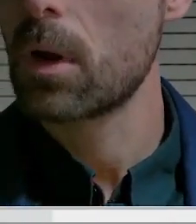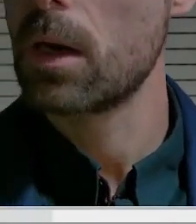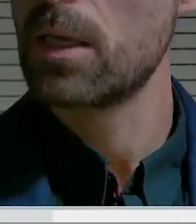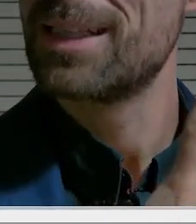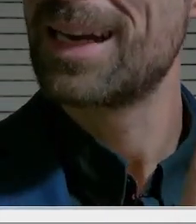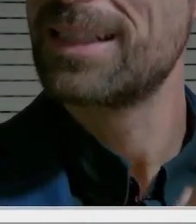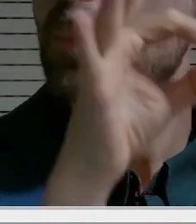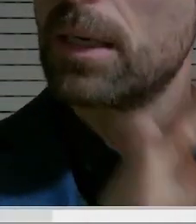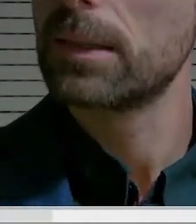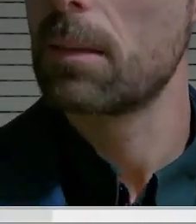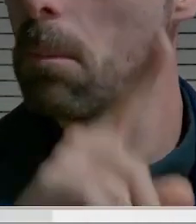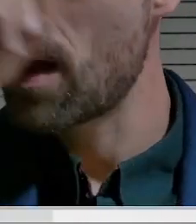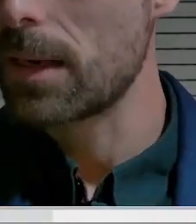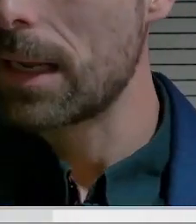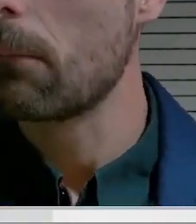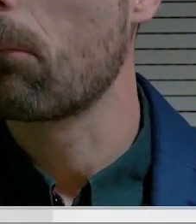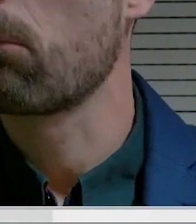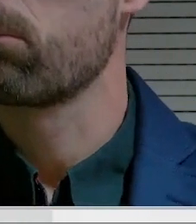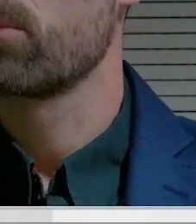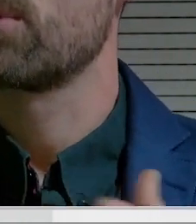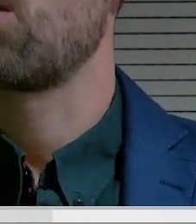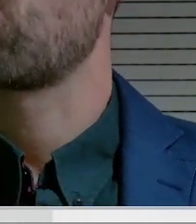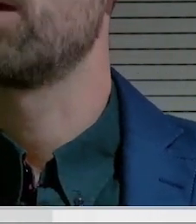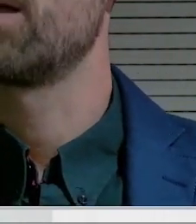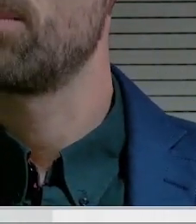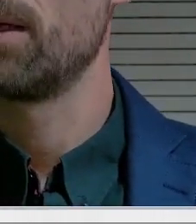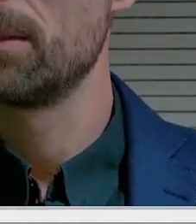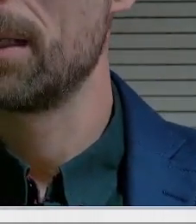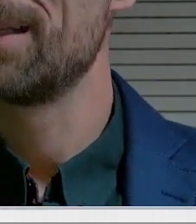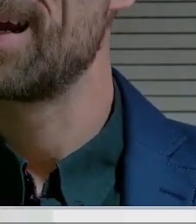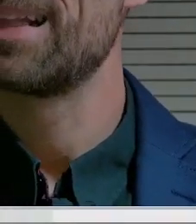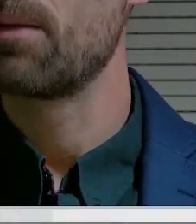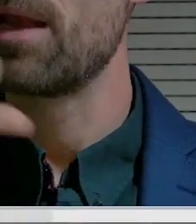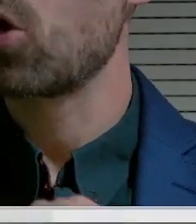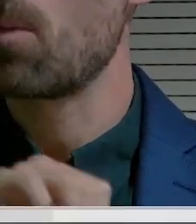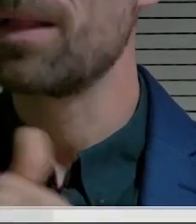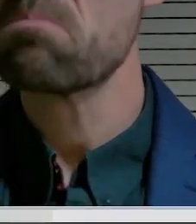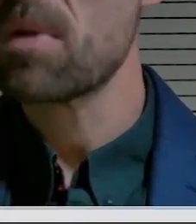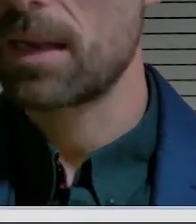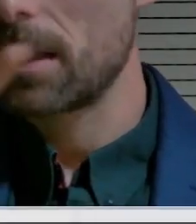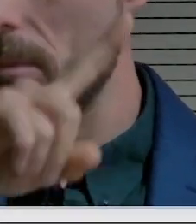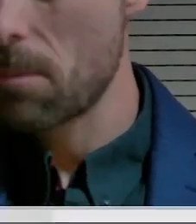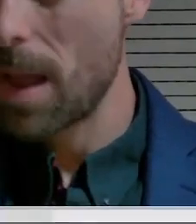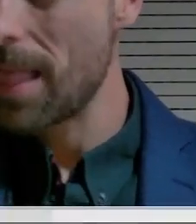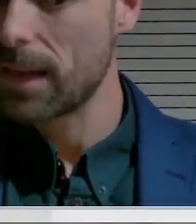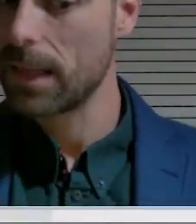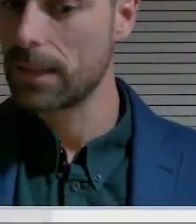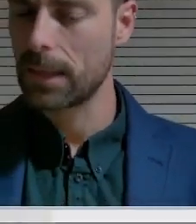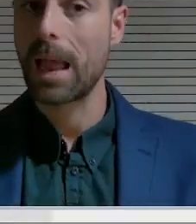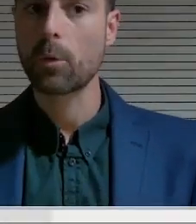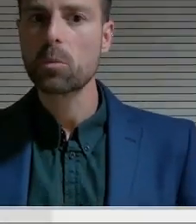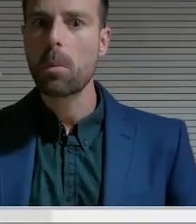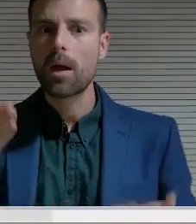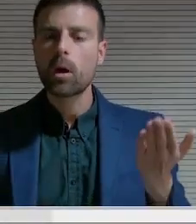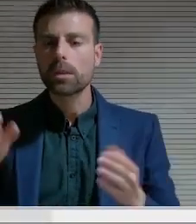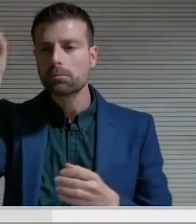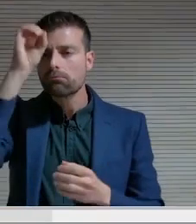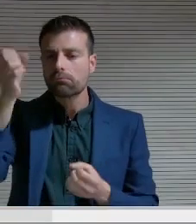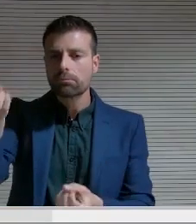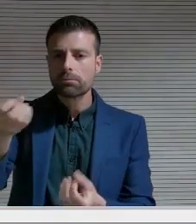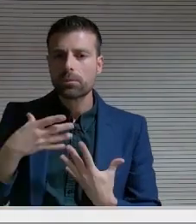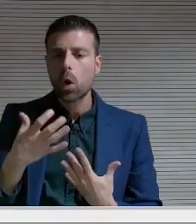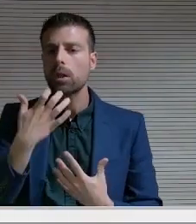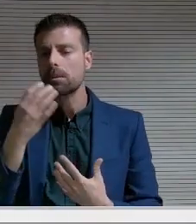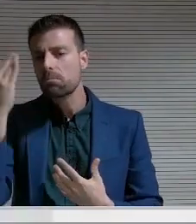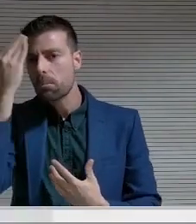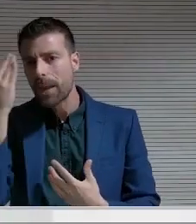Madrid al 4%, creant 30.000 ocupats més a Madrid que aquí. M'agradaria que valorés això i si realment creu que